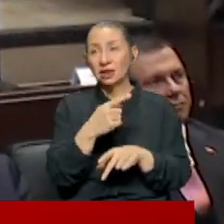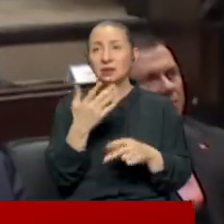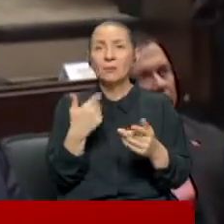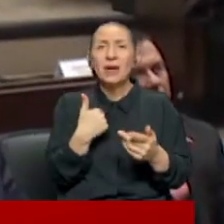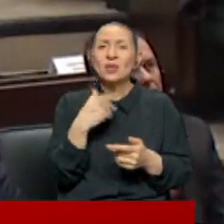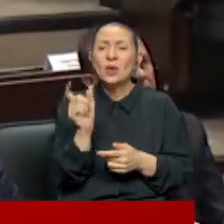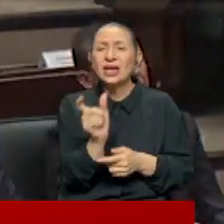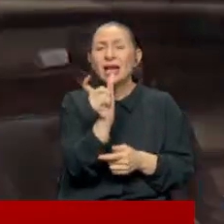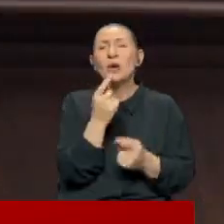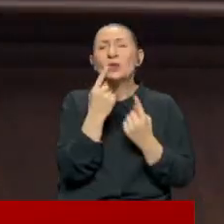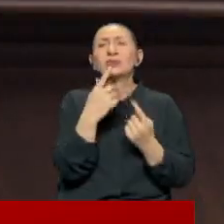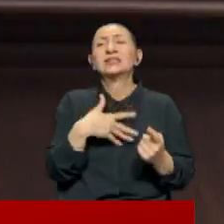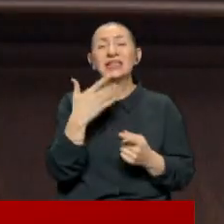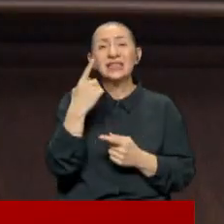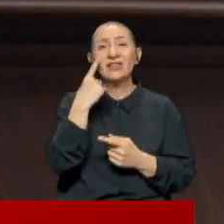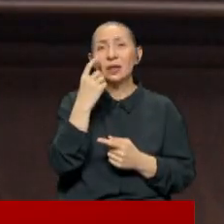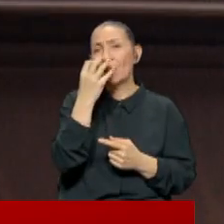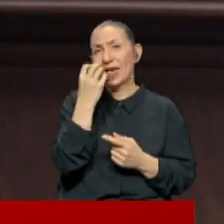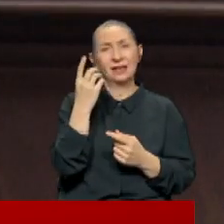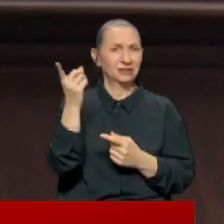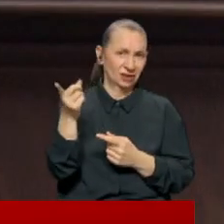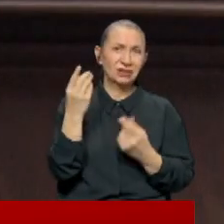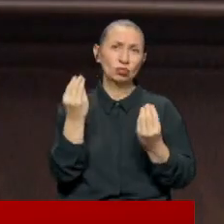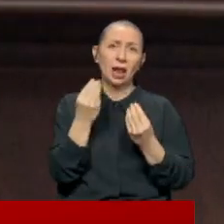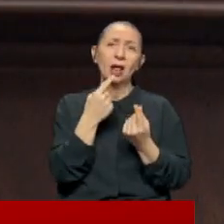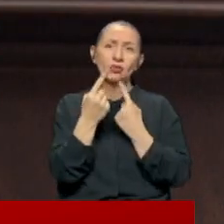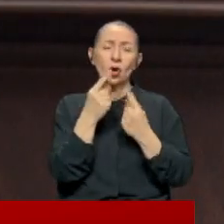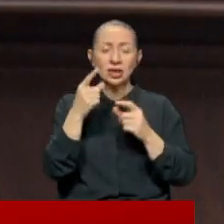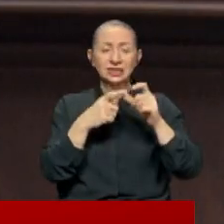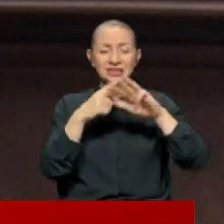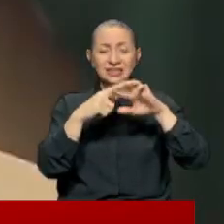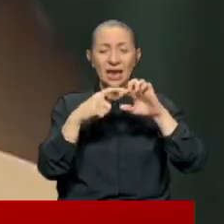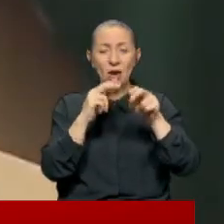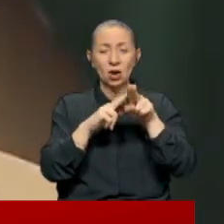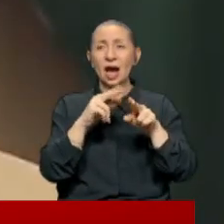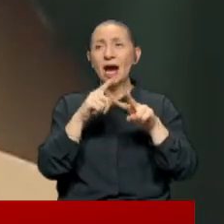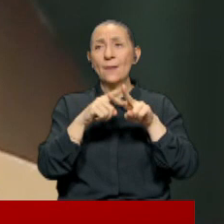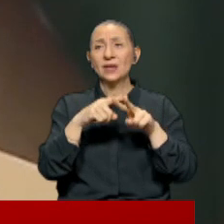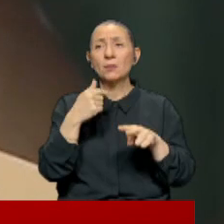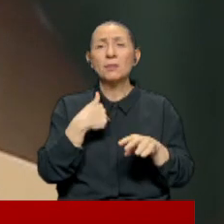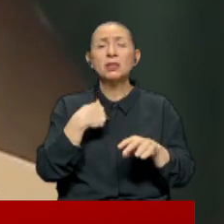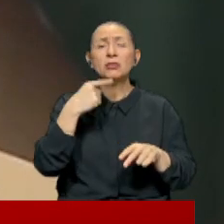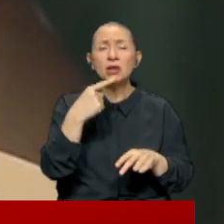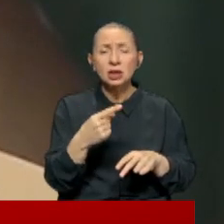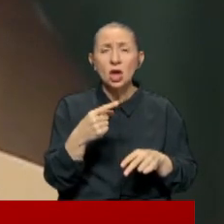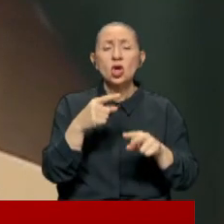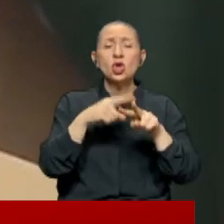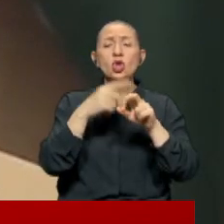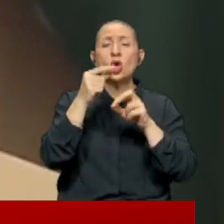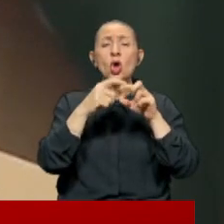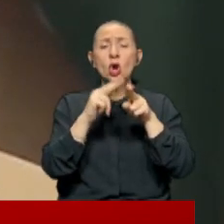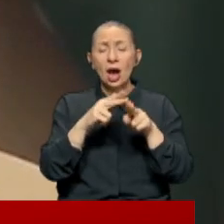kullanmıyorum o ifadeyi Devlet Bey gayet güzel kullanıyor malum ona Sero Ahmet diyor Ben Yörük